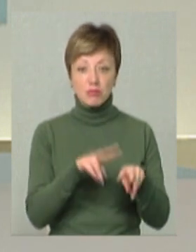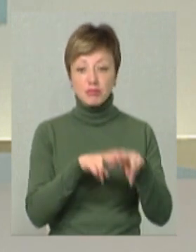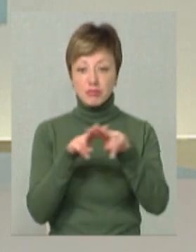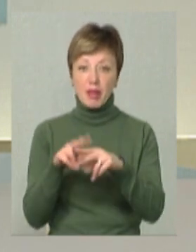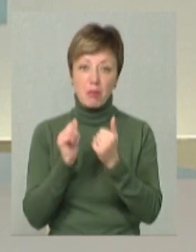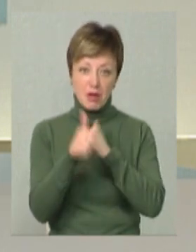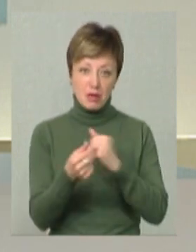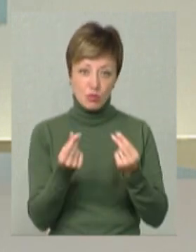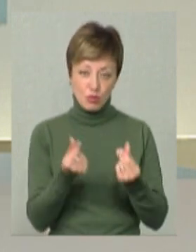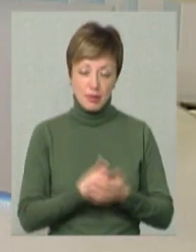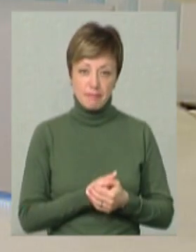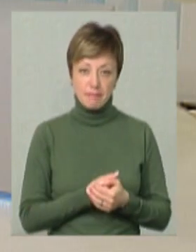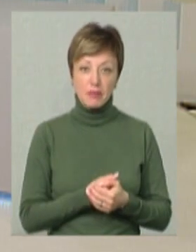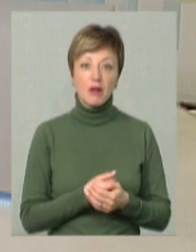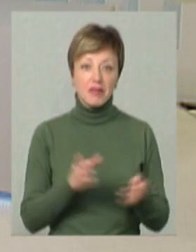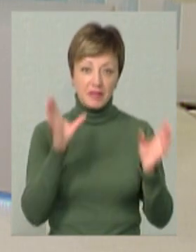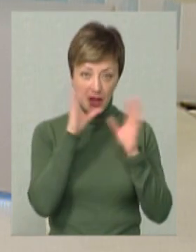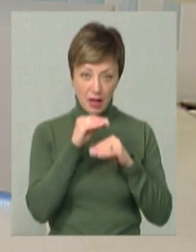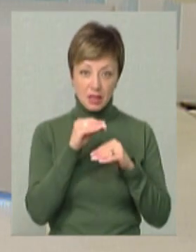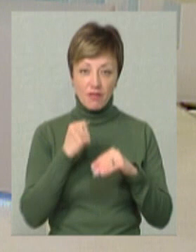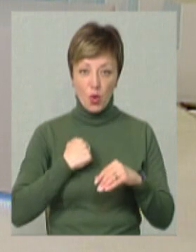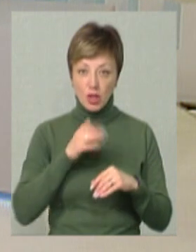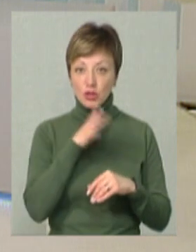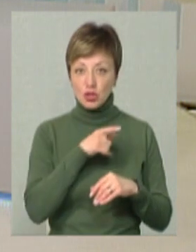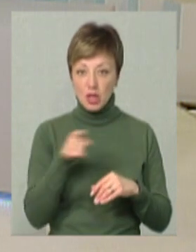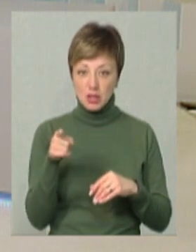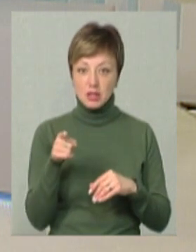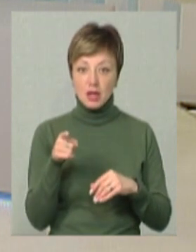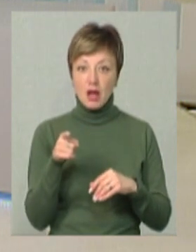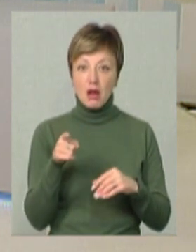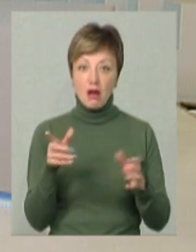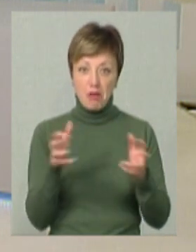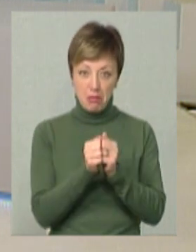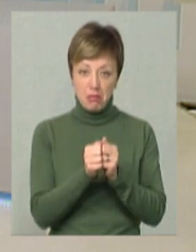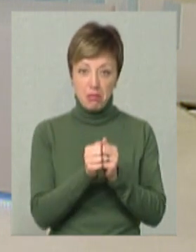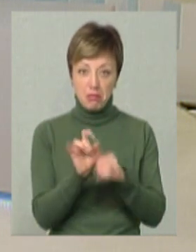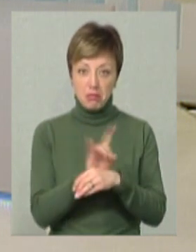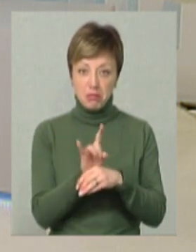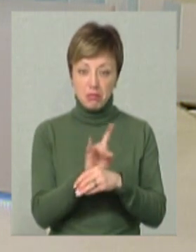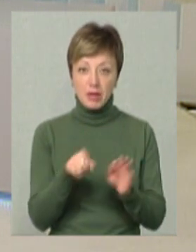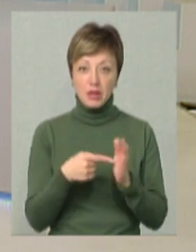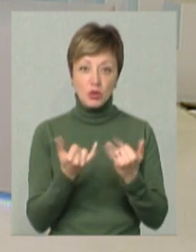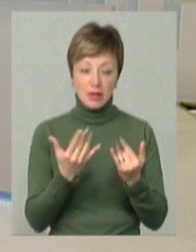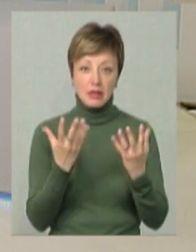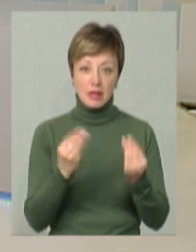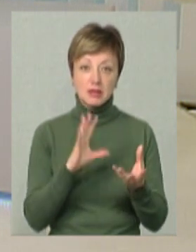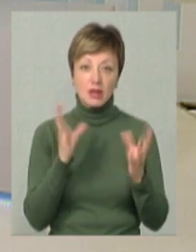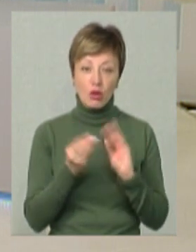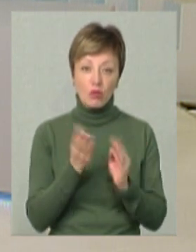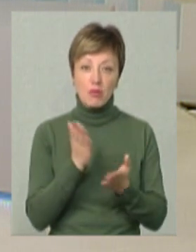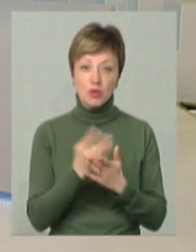перераховуючи їм різні суми. І вдається от у воєнний час виходити на слід шахрая? На сьогоднішній день загалом ми